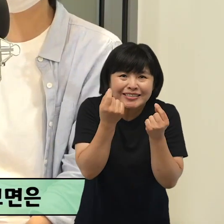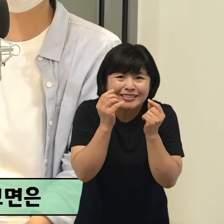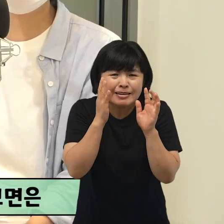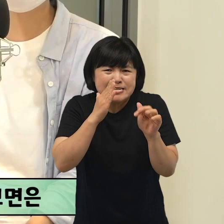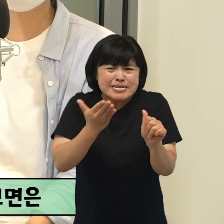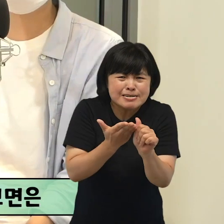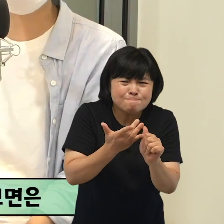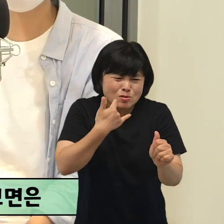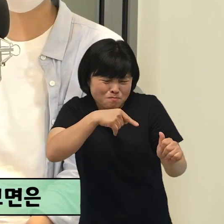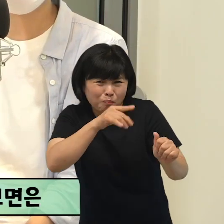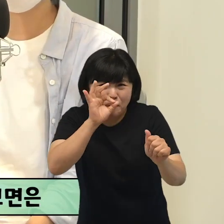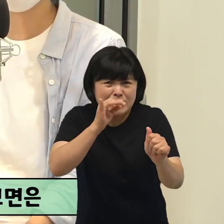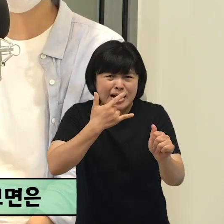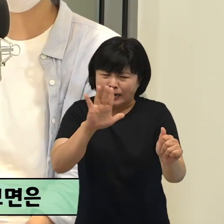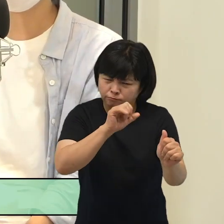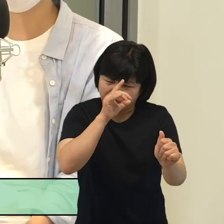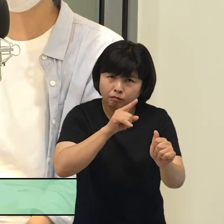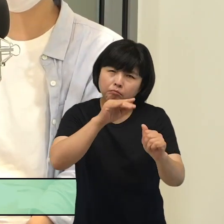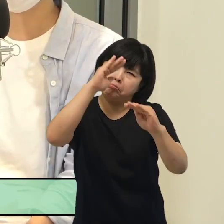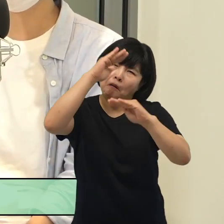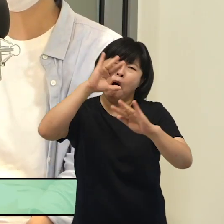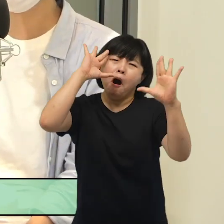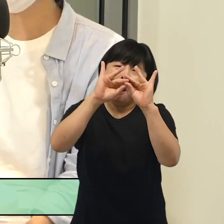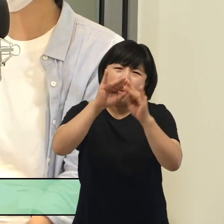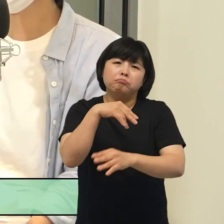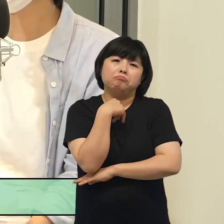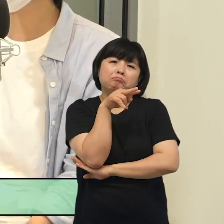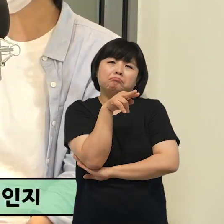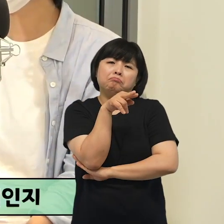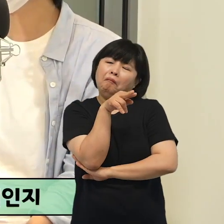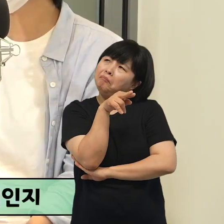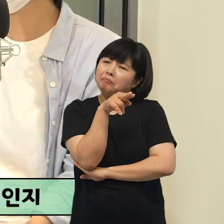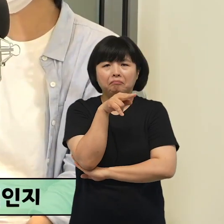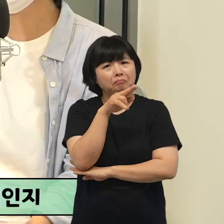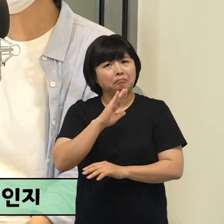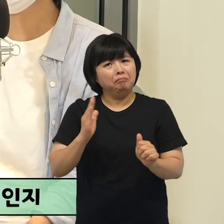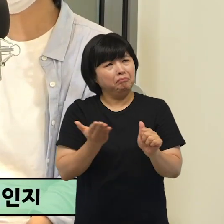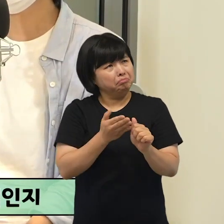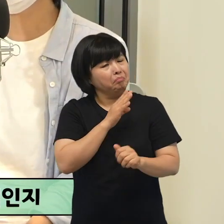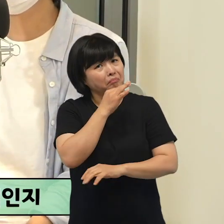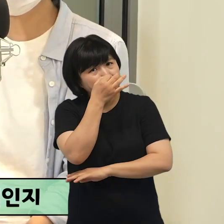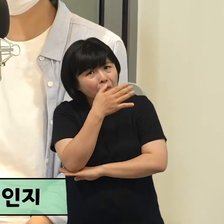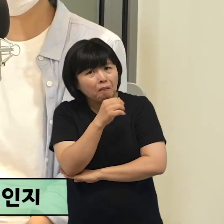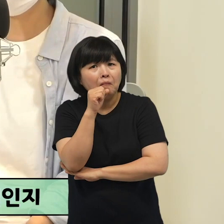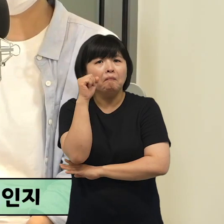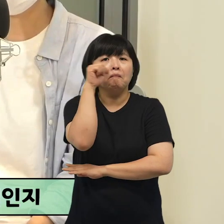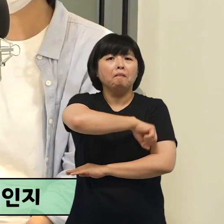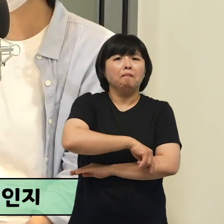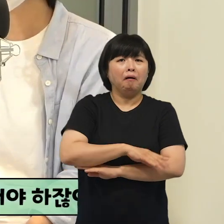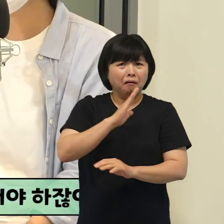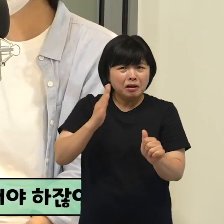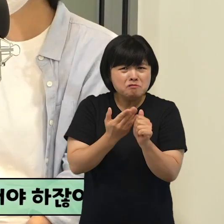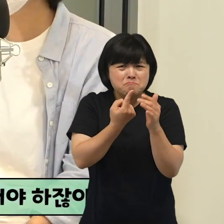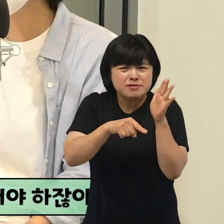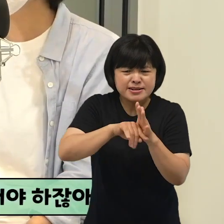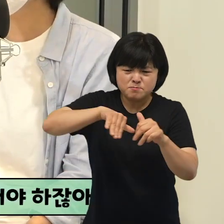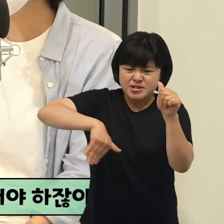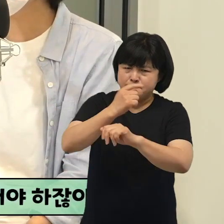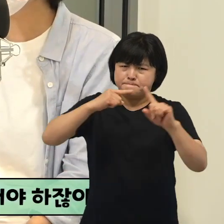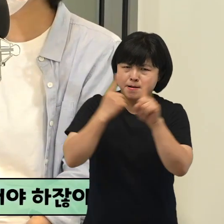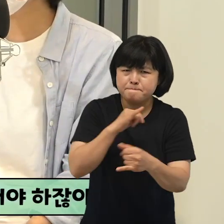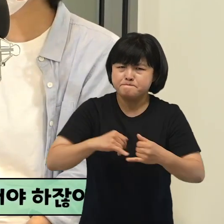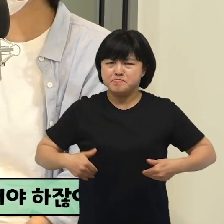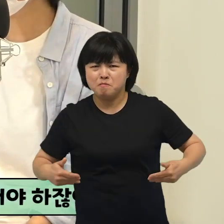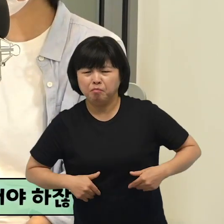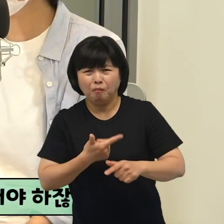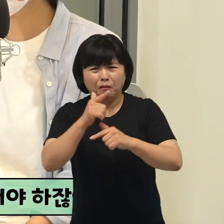거 보면은 무서워요. 다들 네, 공감하실 거예요. 아이 키우는 게 얼마나 힘든 일인지. 힘든 일이죠. 네, 아이를 잘 키우기